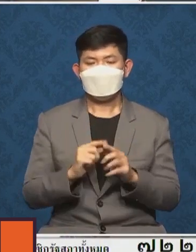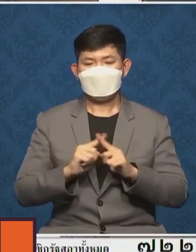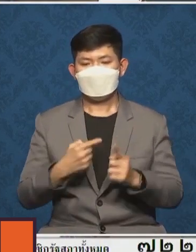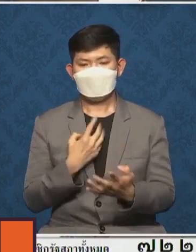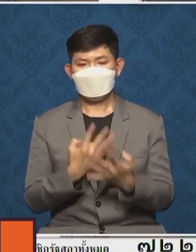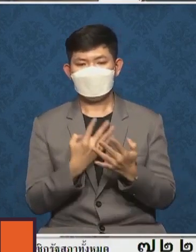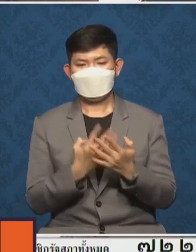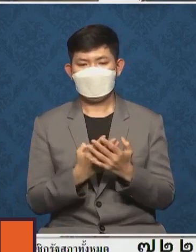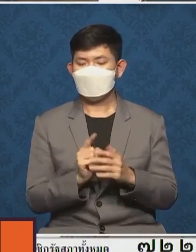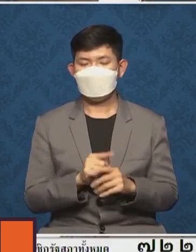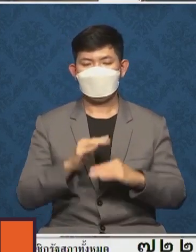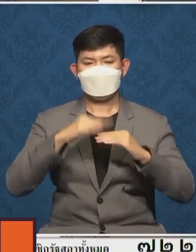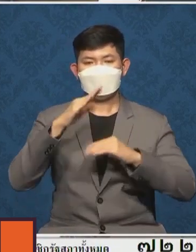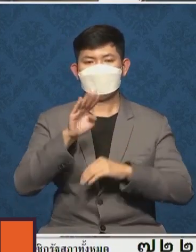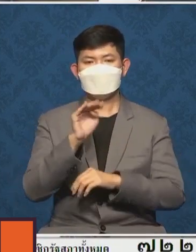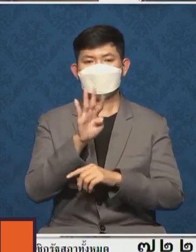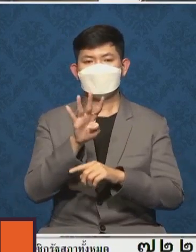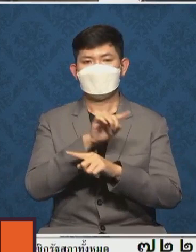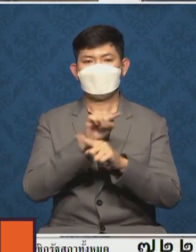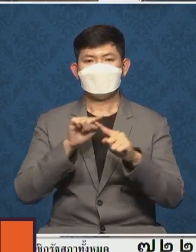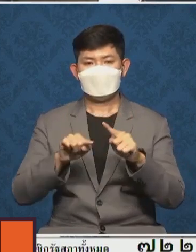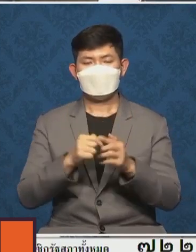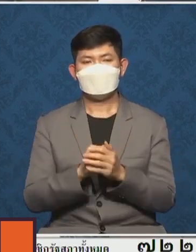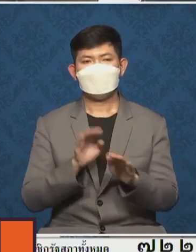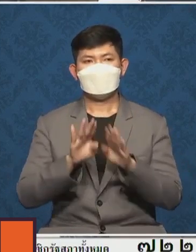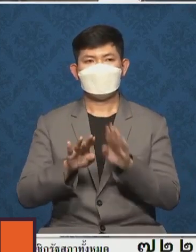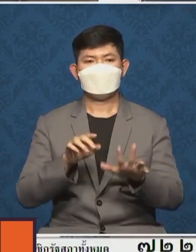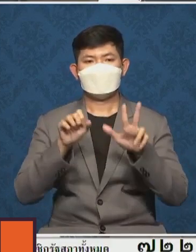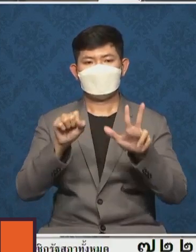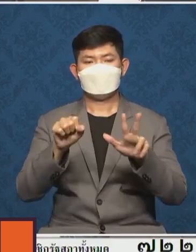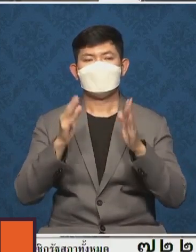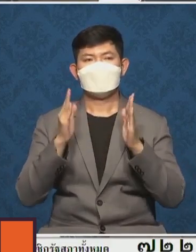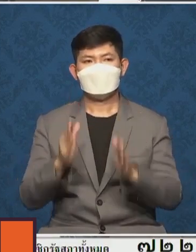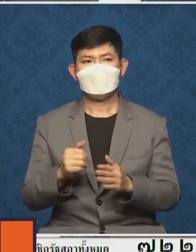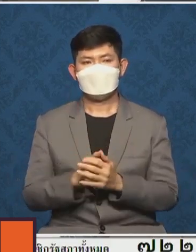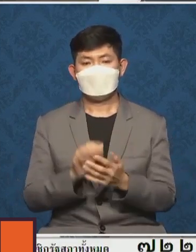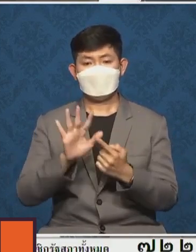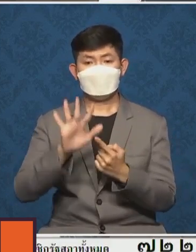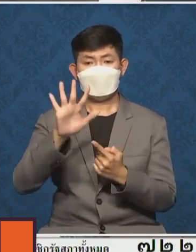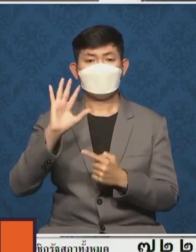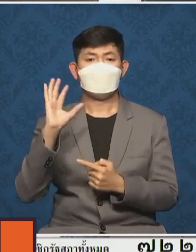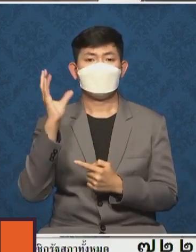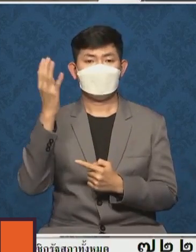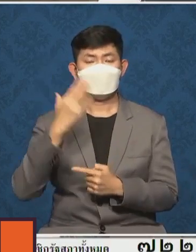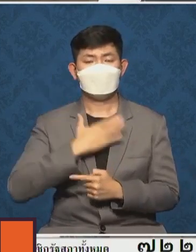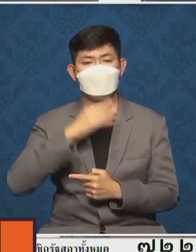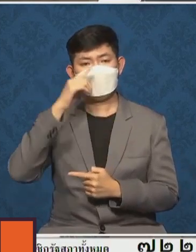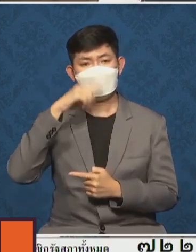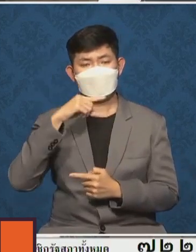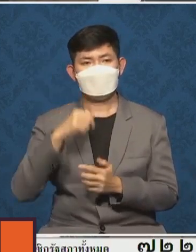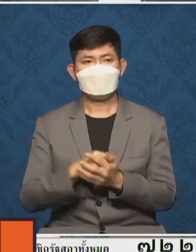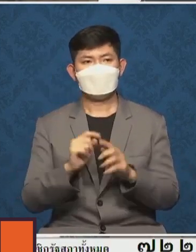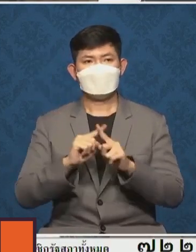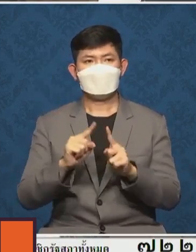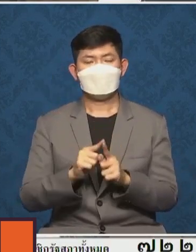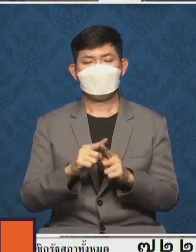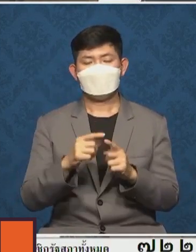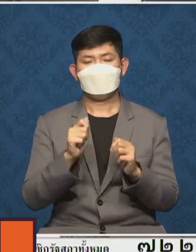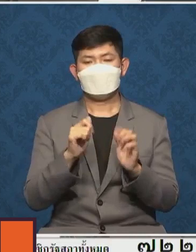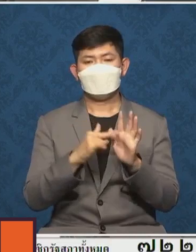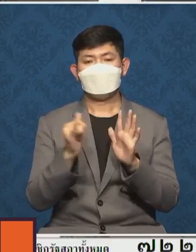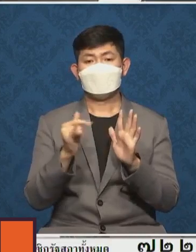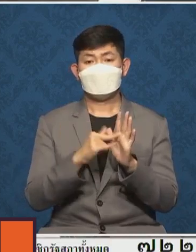ได้ถึง 44% คิดเป็นจำนวนนักโทษกว่า 300,000 คนติดอันดับ5ของโลกนะครับท่านประธานโดยเปลี่ยนโทษอาญาที่มีโทษปรับสถาน